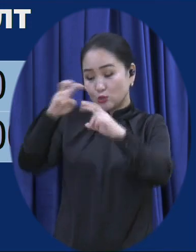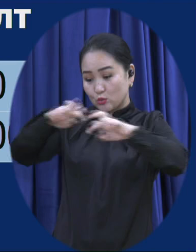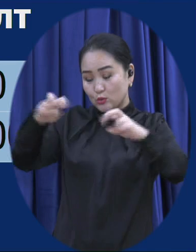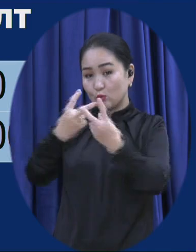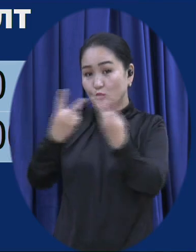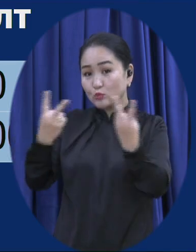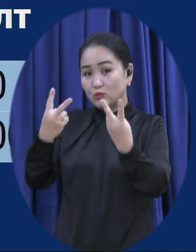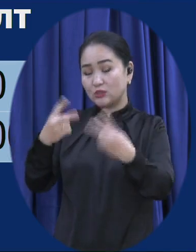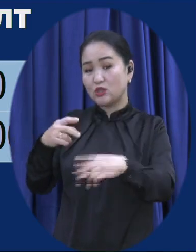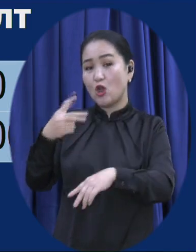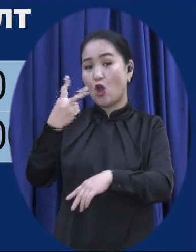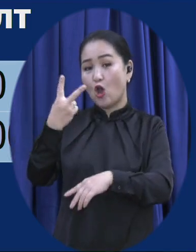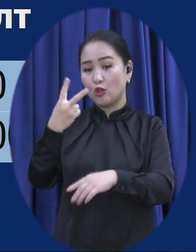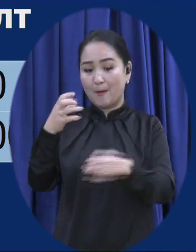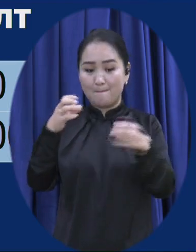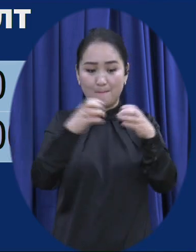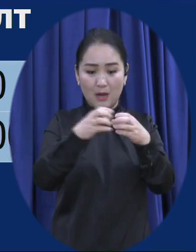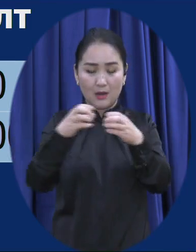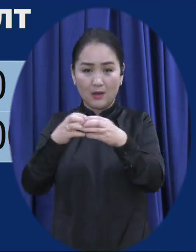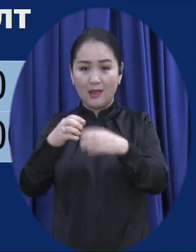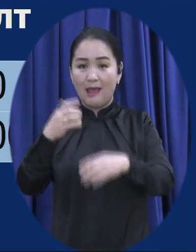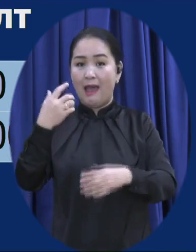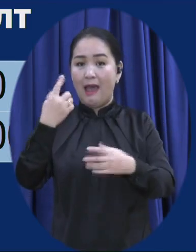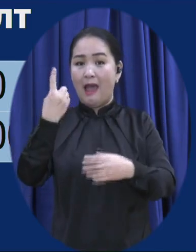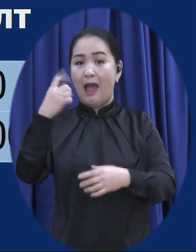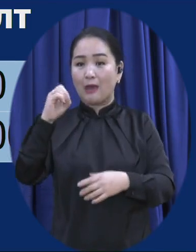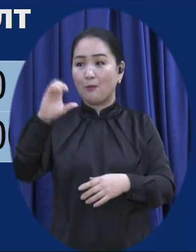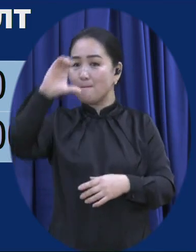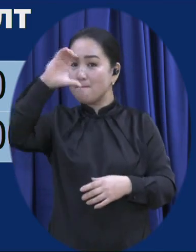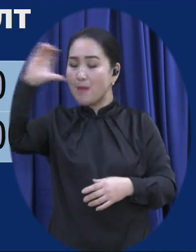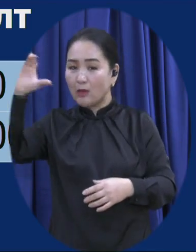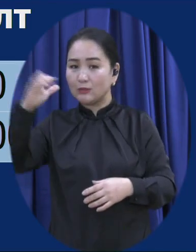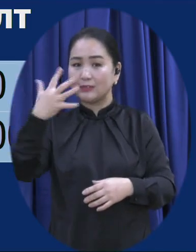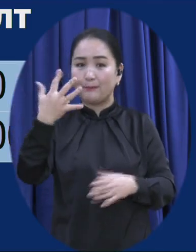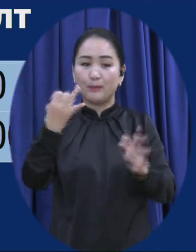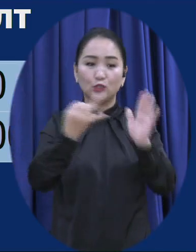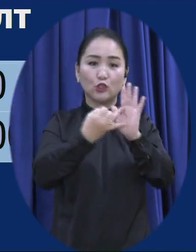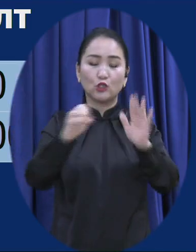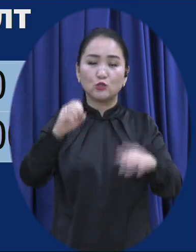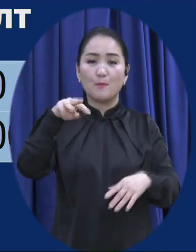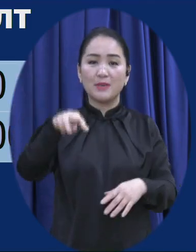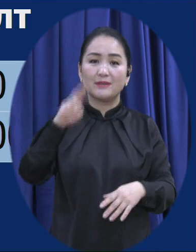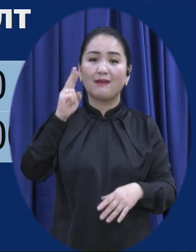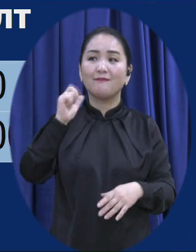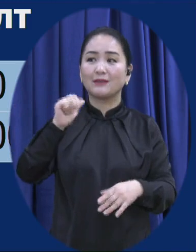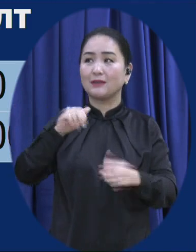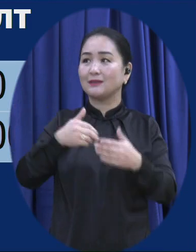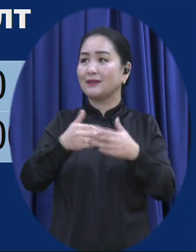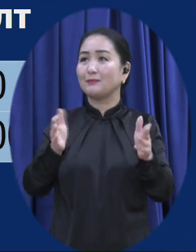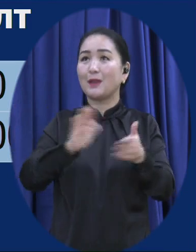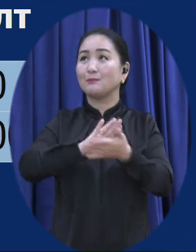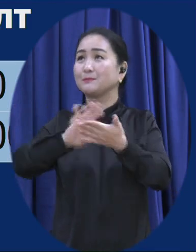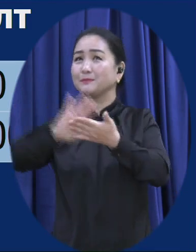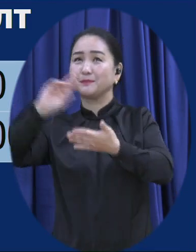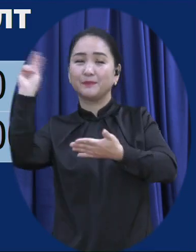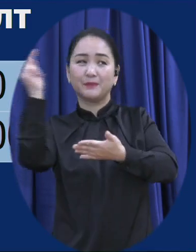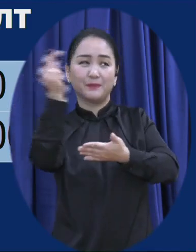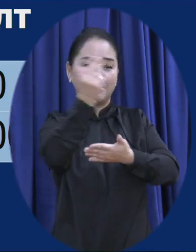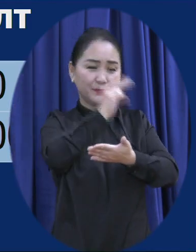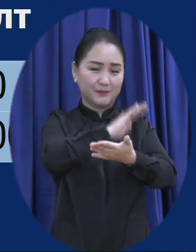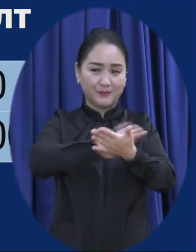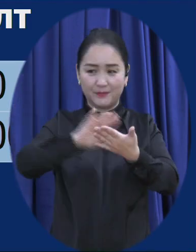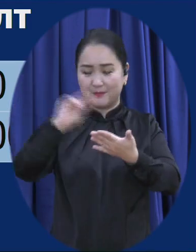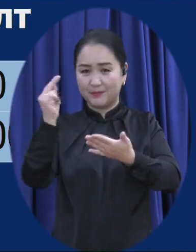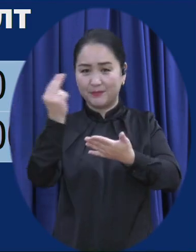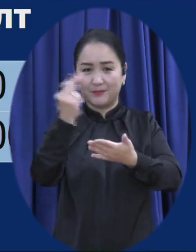ажиллаж 10 объектийн 5700 метр квадрат талбайг бол эцсийн одоо халдвар гүйтэл хийж